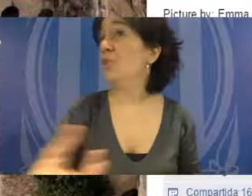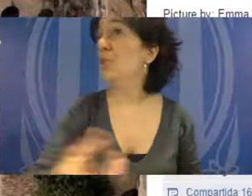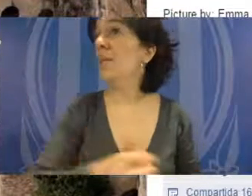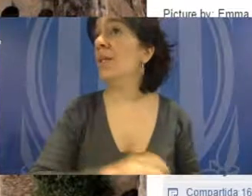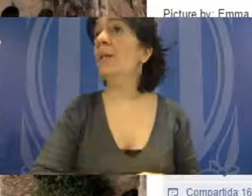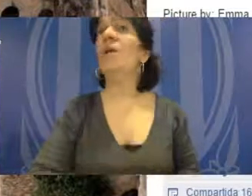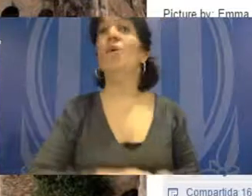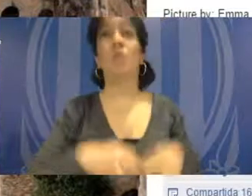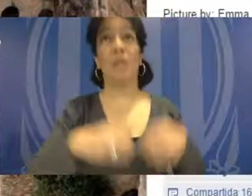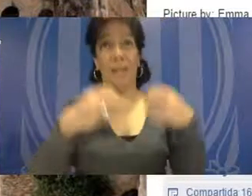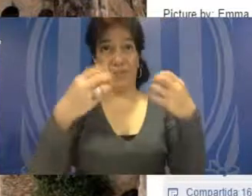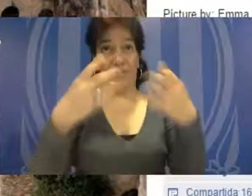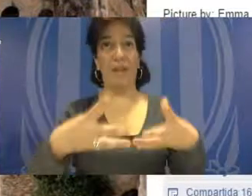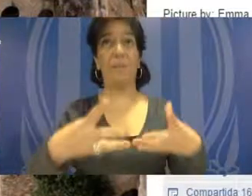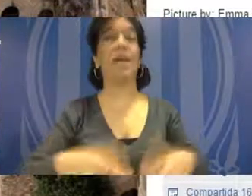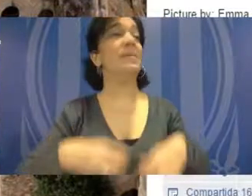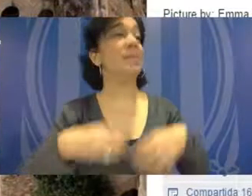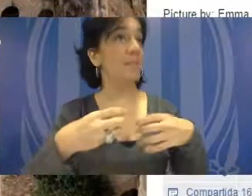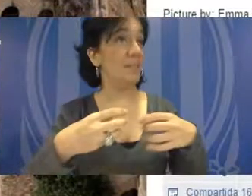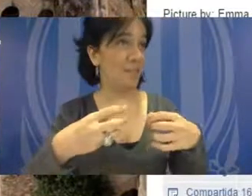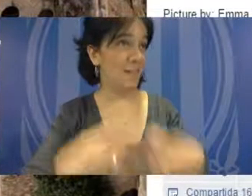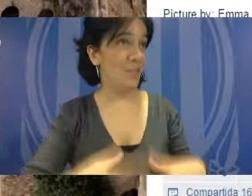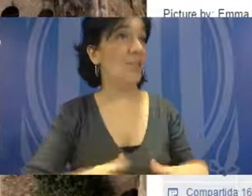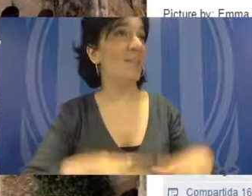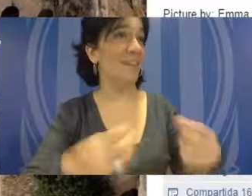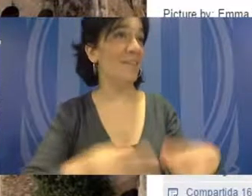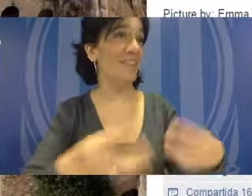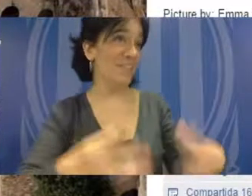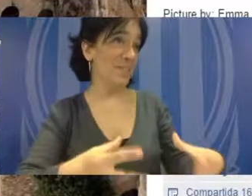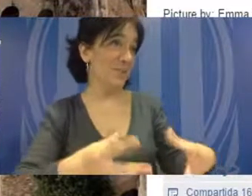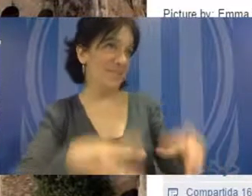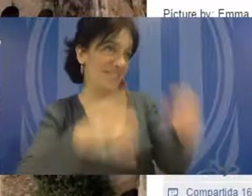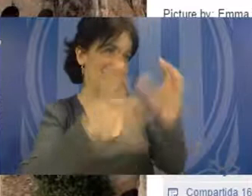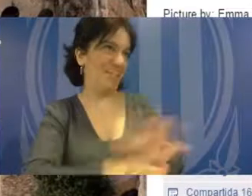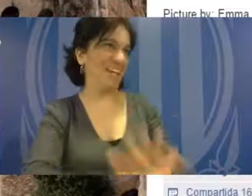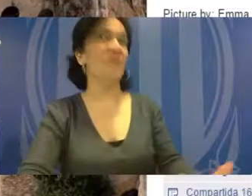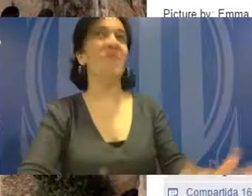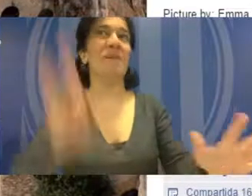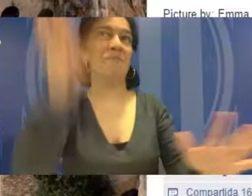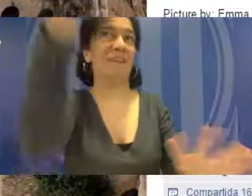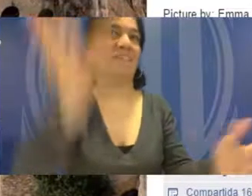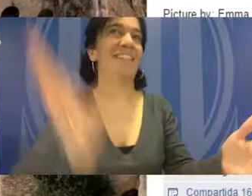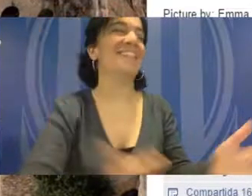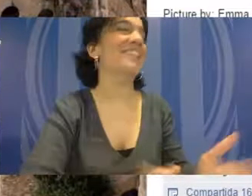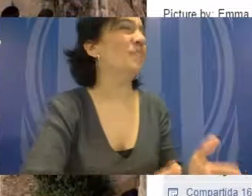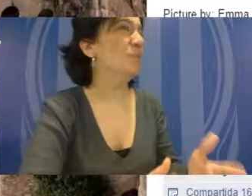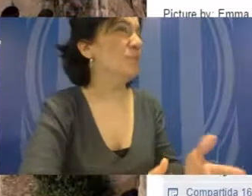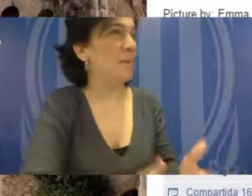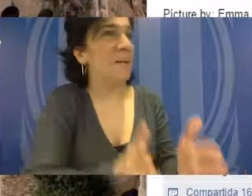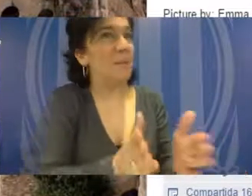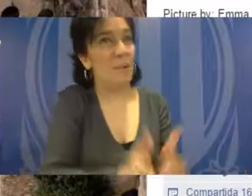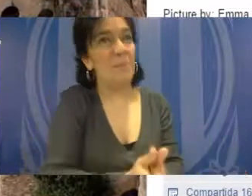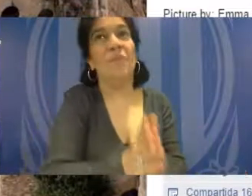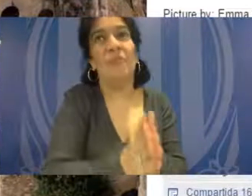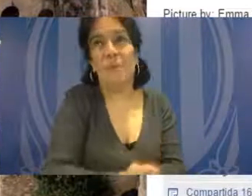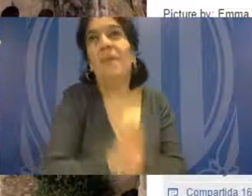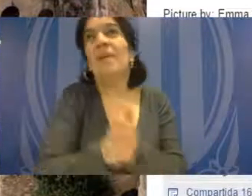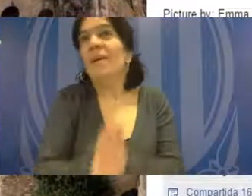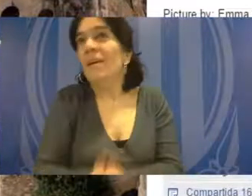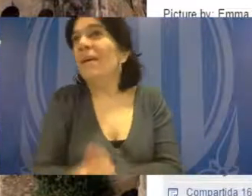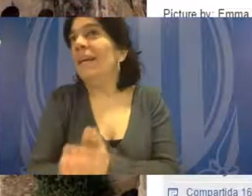Sant Jordi, nosaltres farem que a més Sant Jordi cau en dijous, a sobre cau bé pels dies de promoció, perquè habitualment ho